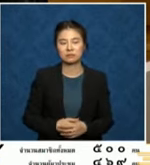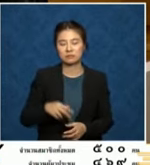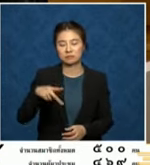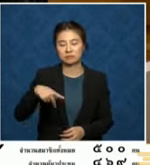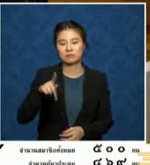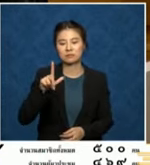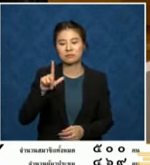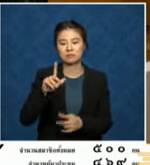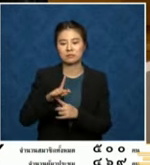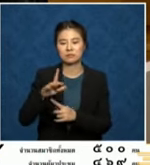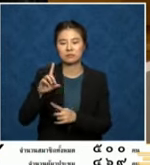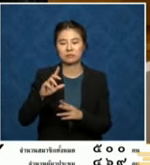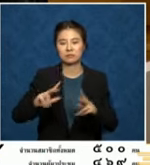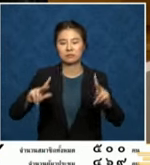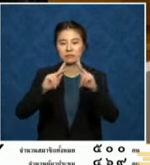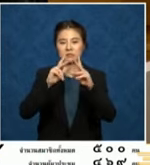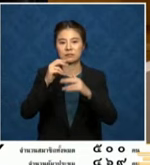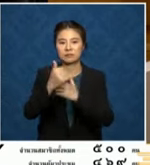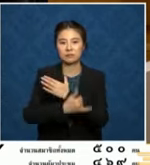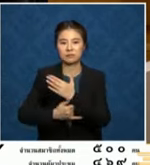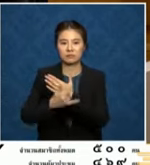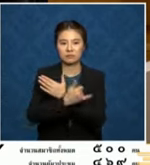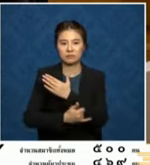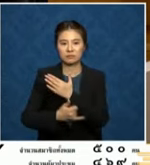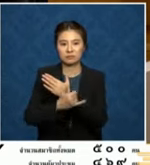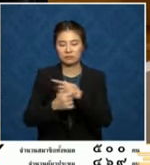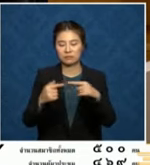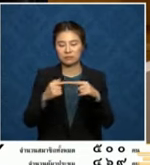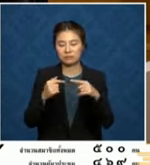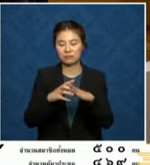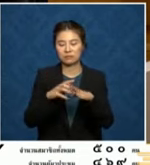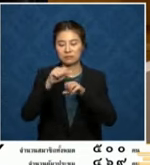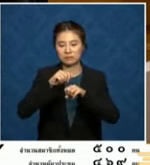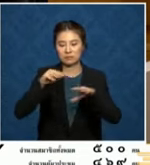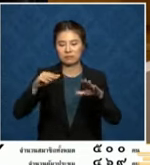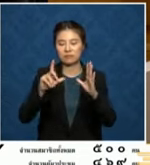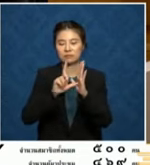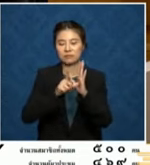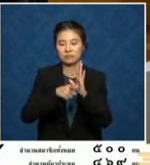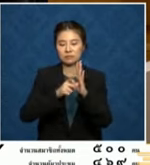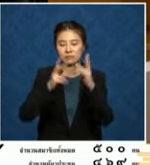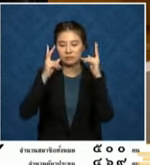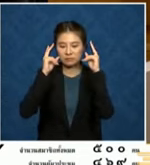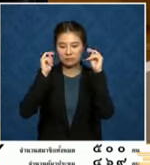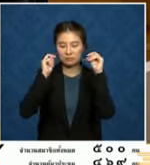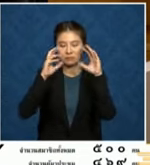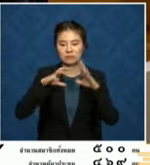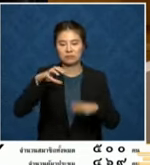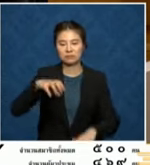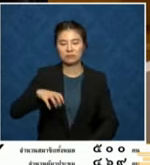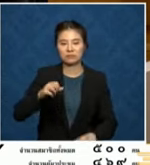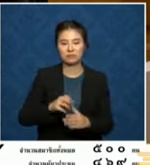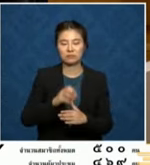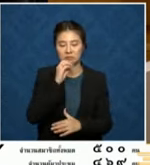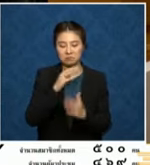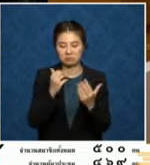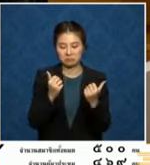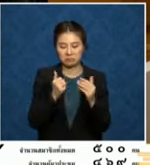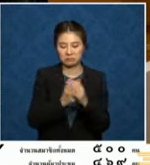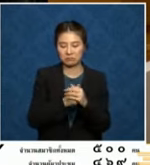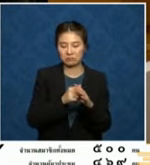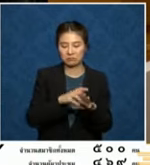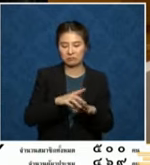อบว่าไปอยู่กระทรวงต่างประเทศแต่อันนี้คือประกาศสำนักเลขาธิการนายกรัฐมนตรีบอกว่าไอ้ไปครั้งเนี้ยเช่า